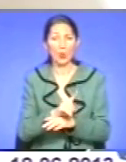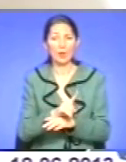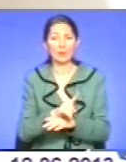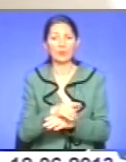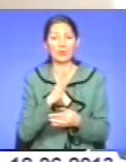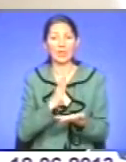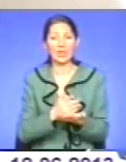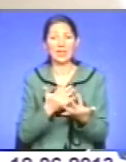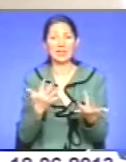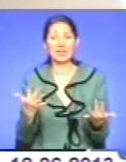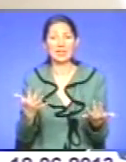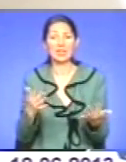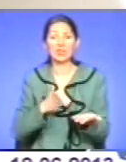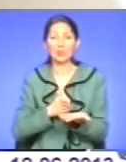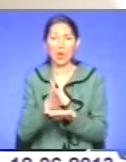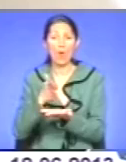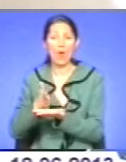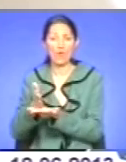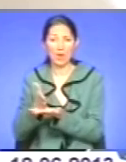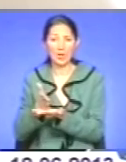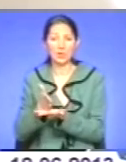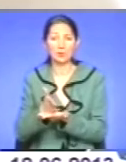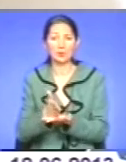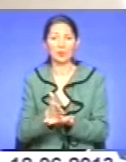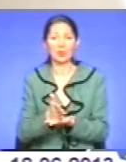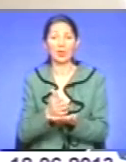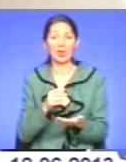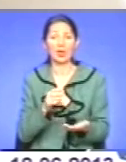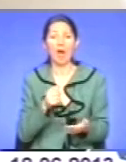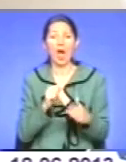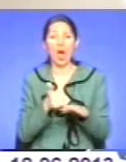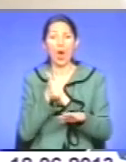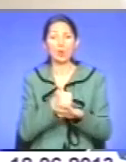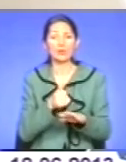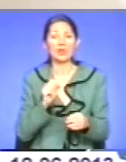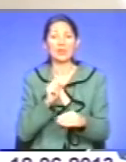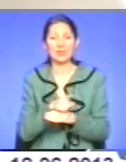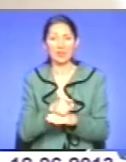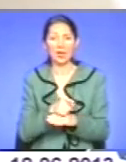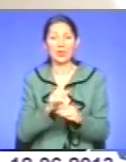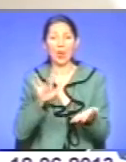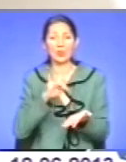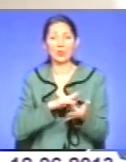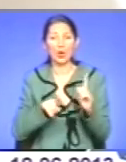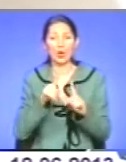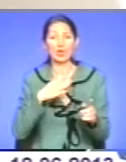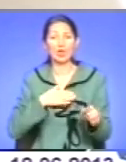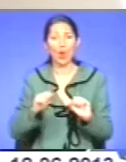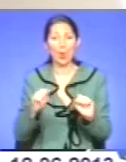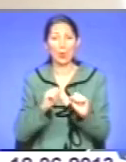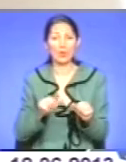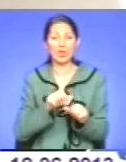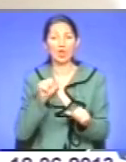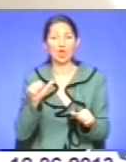Є різні спрямування їх. Основне завдання міської ради, нашого управління, зокрема,